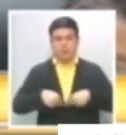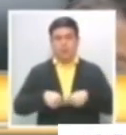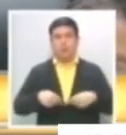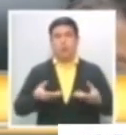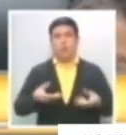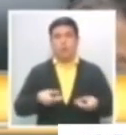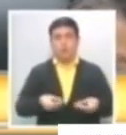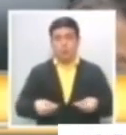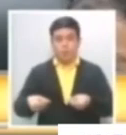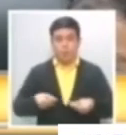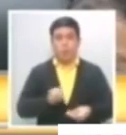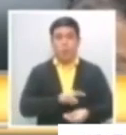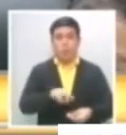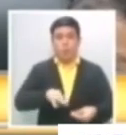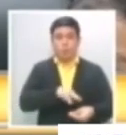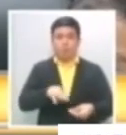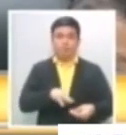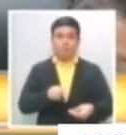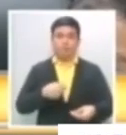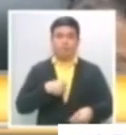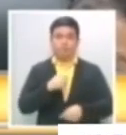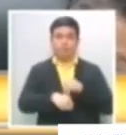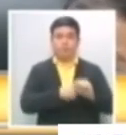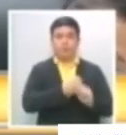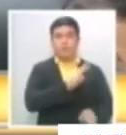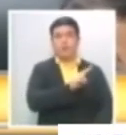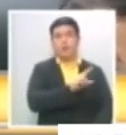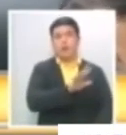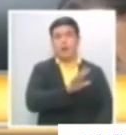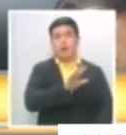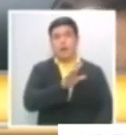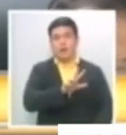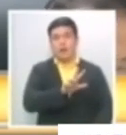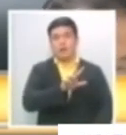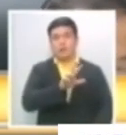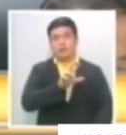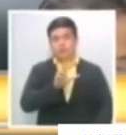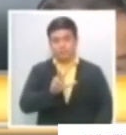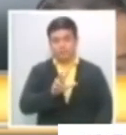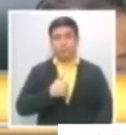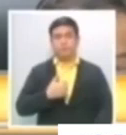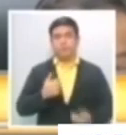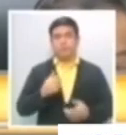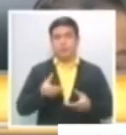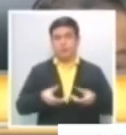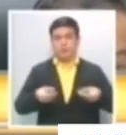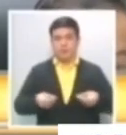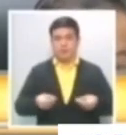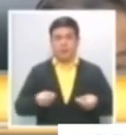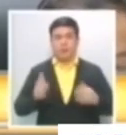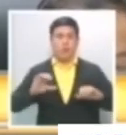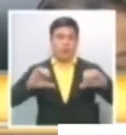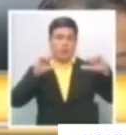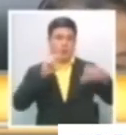แปลงทุ่งหนองสนตั้งแต่ปีพ.ศ.2553ที่ดินและก็หน่วยงานราชการได้ไปส